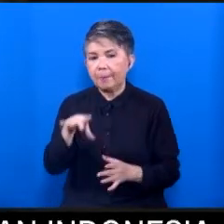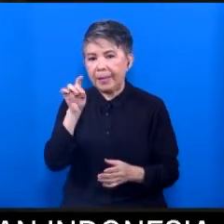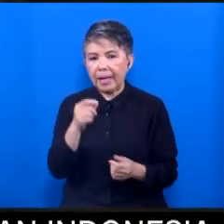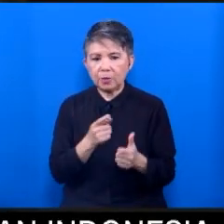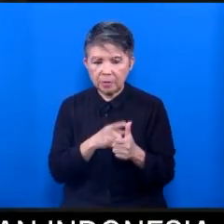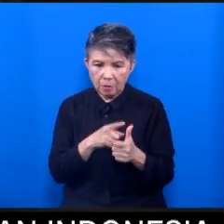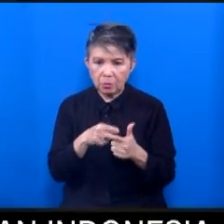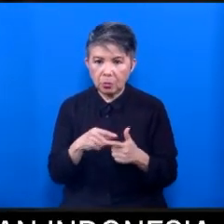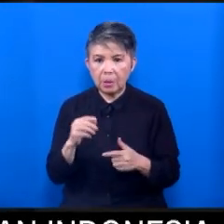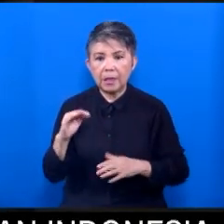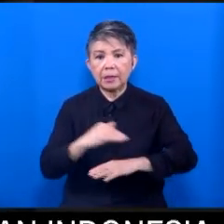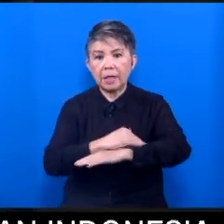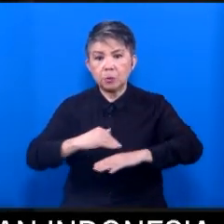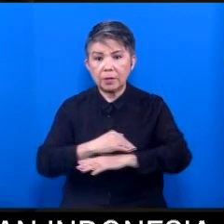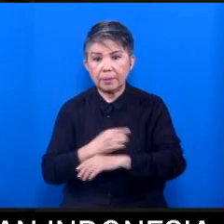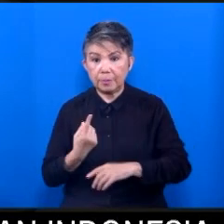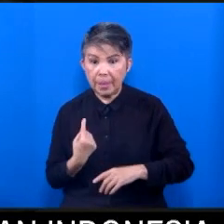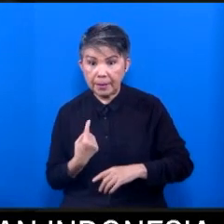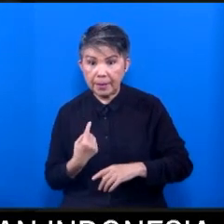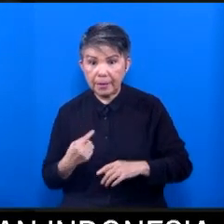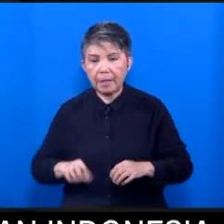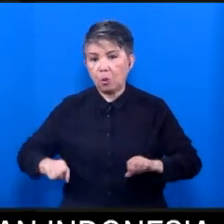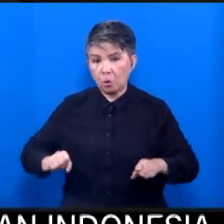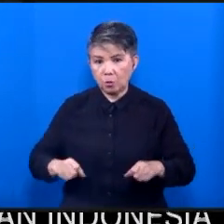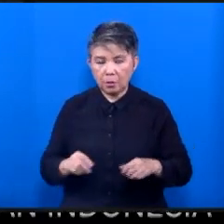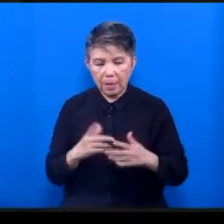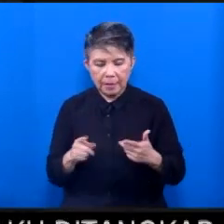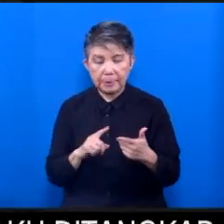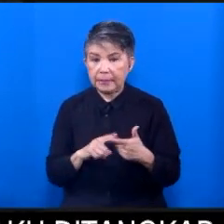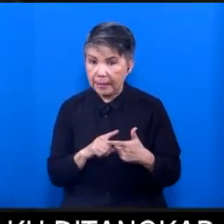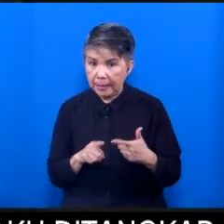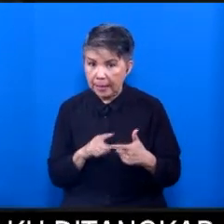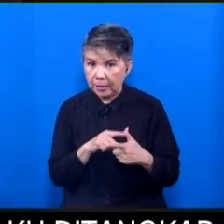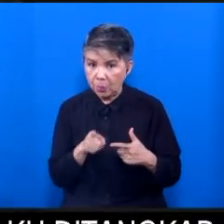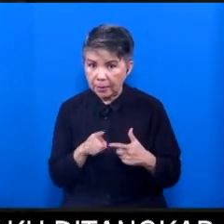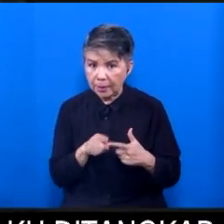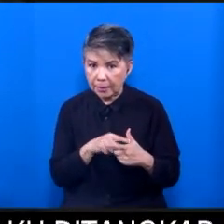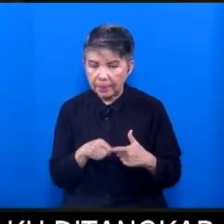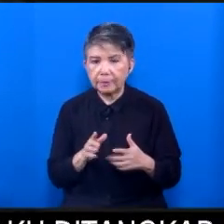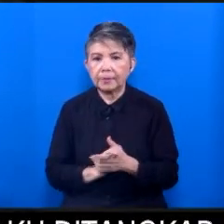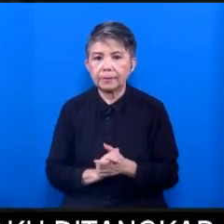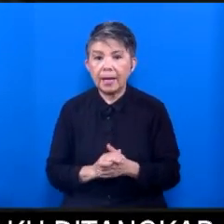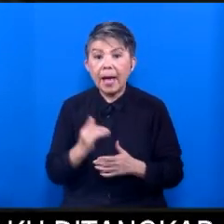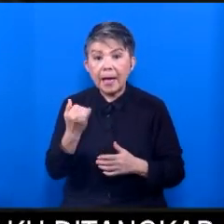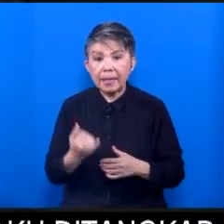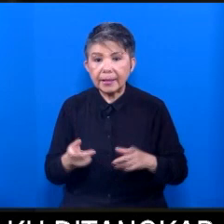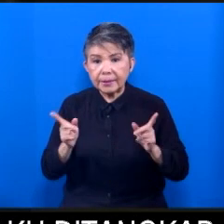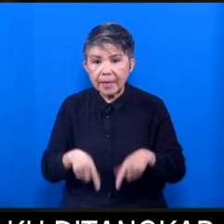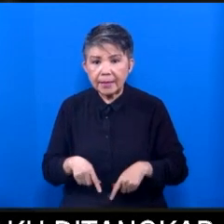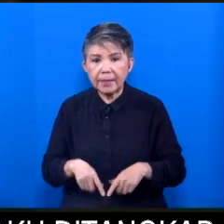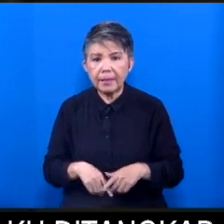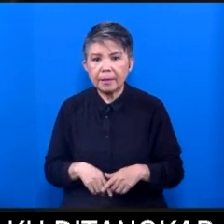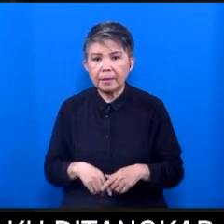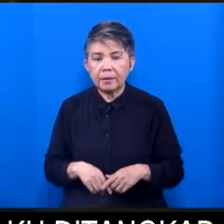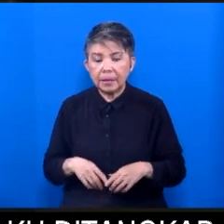untuk transportasi di luar transportasi pribadi seperti mobil dan motor. Sehingga memang akhirnya yang terjadi ya seperti